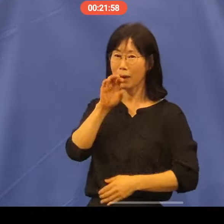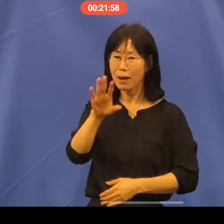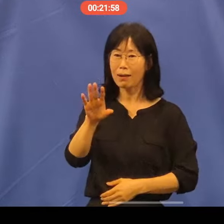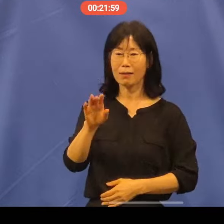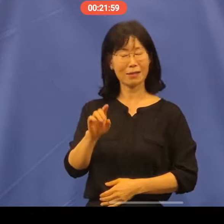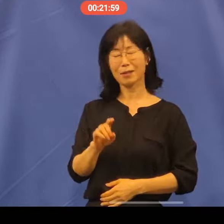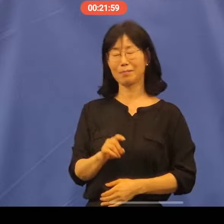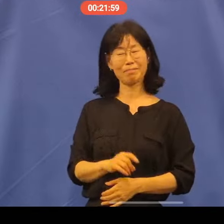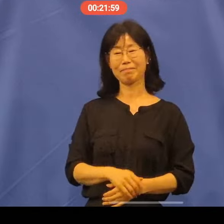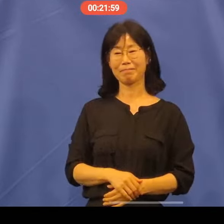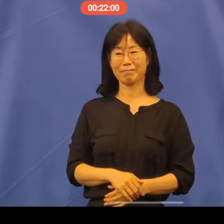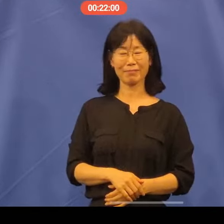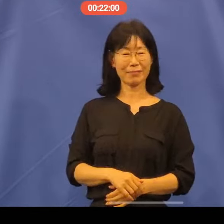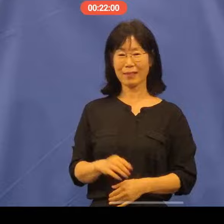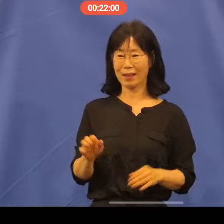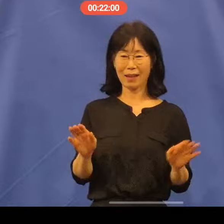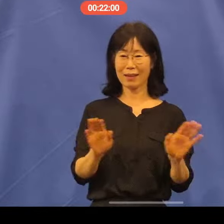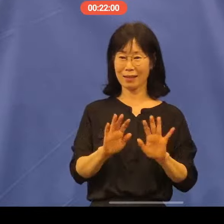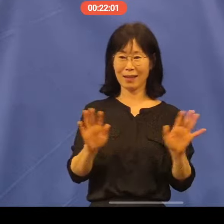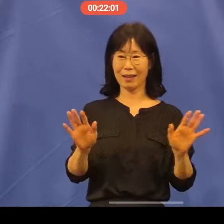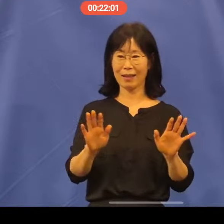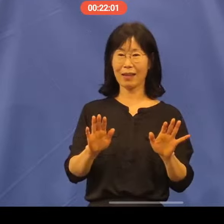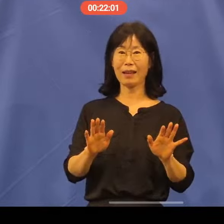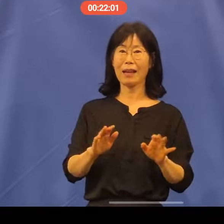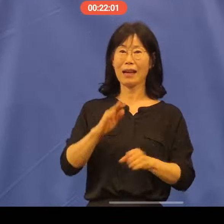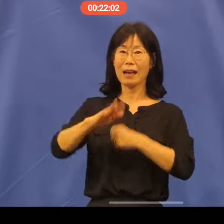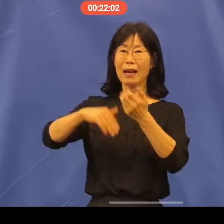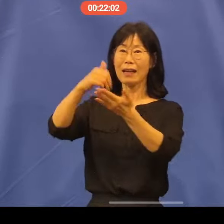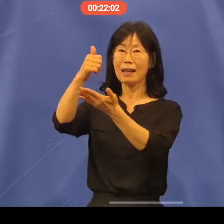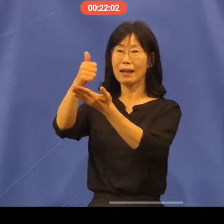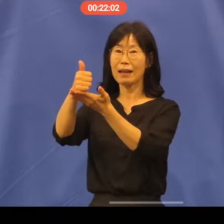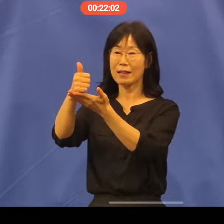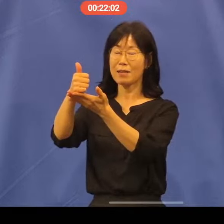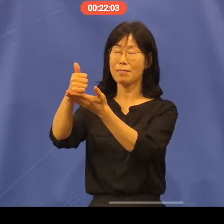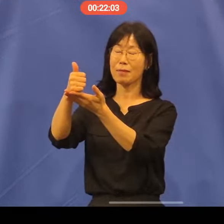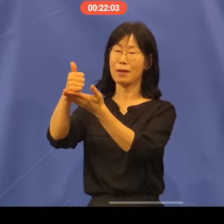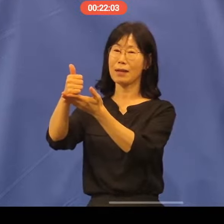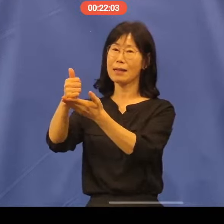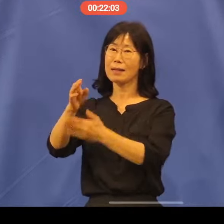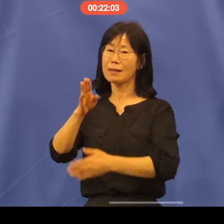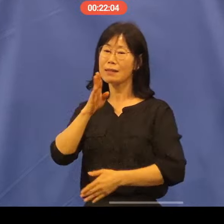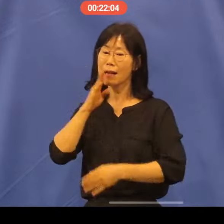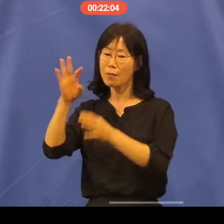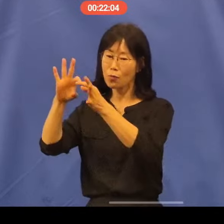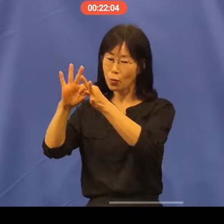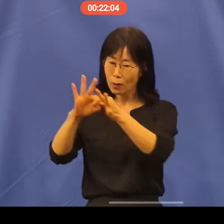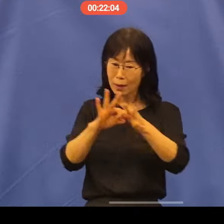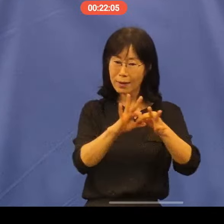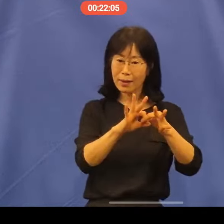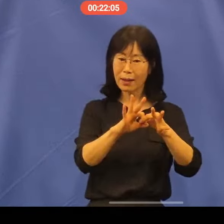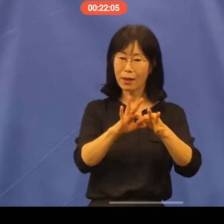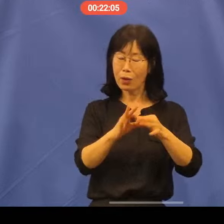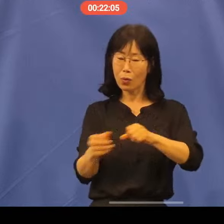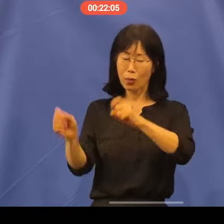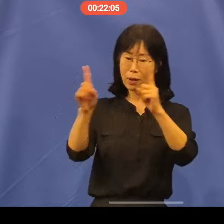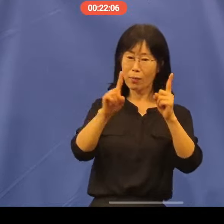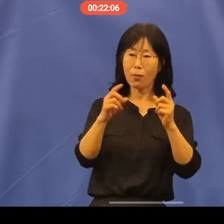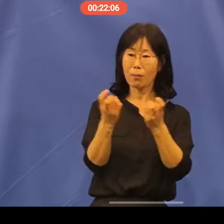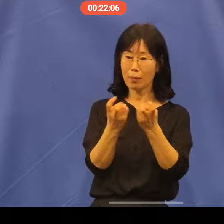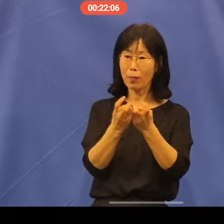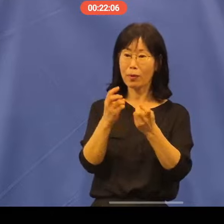비슷해요. 그러니까 그 목적을 이루면 하나님을 찾지 않고 하나님과의 관계를 맺지 않으려고 하는 거죠. 하나님 중심으로 살아야 되는